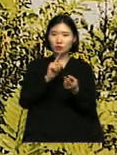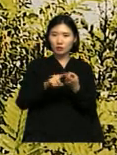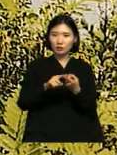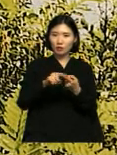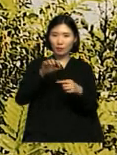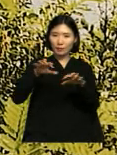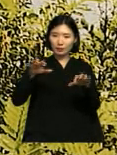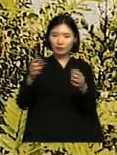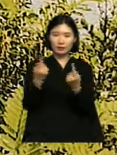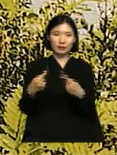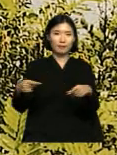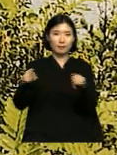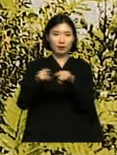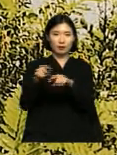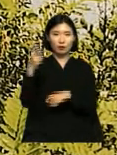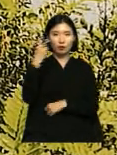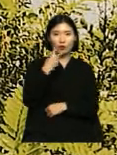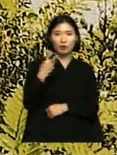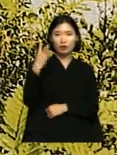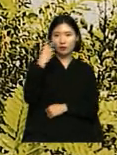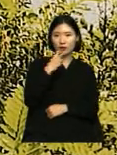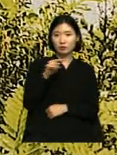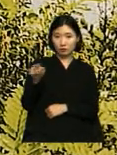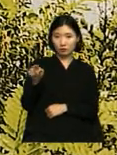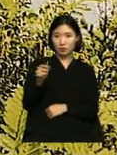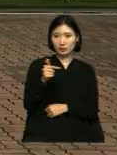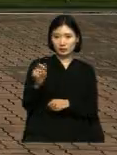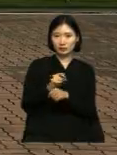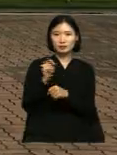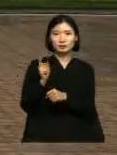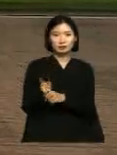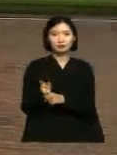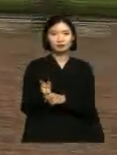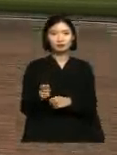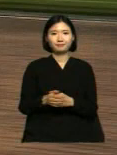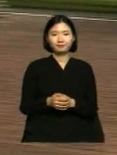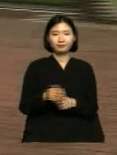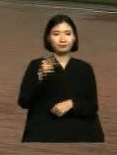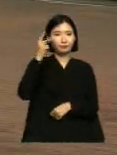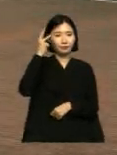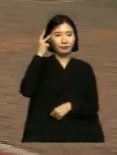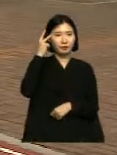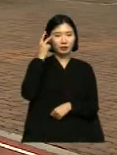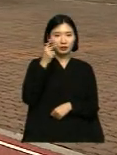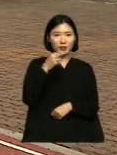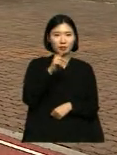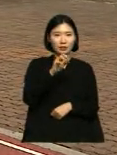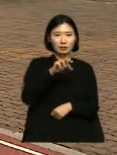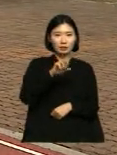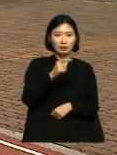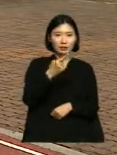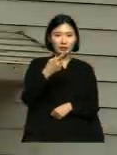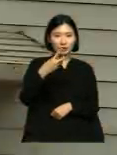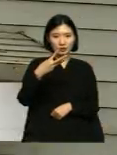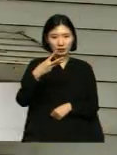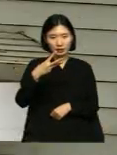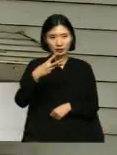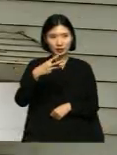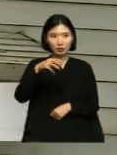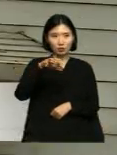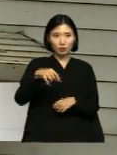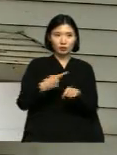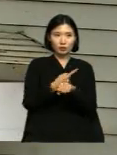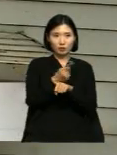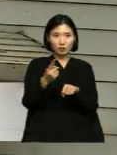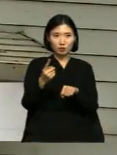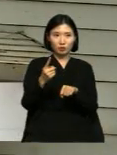마을에서 함께 관리한다는 것이 가장 큰 특징이라고 여주시 는 당산 124 외에도 10개의 게이트볼